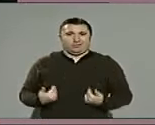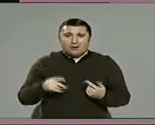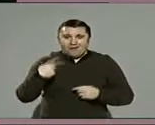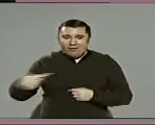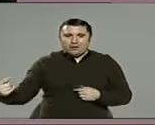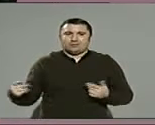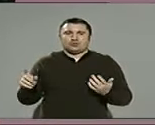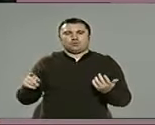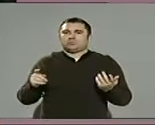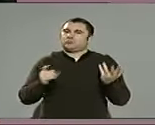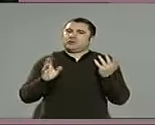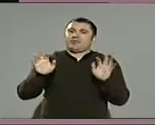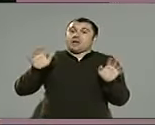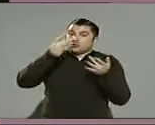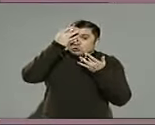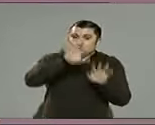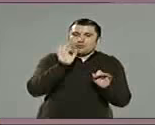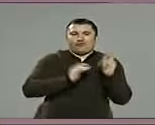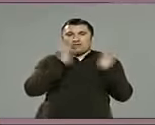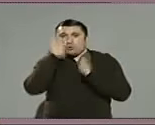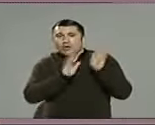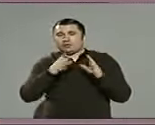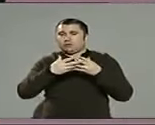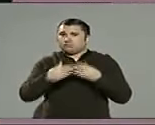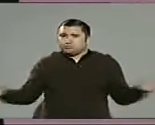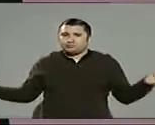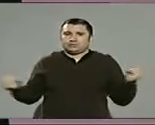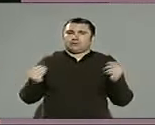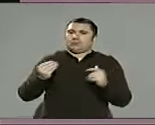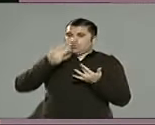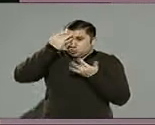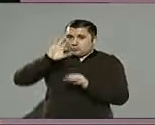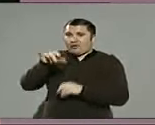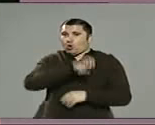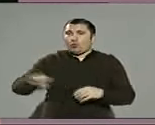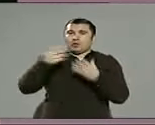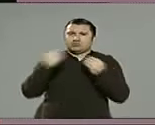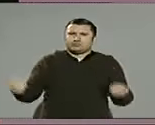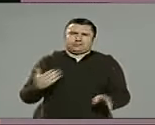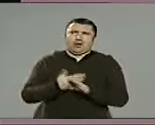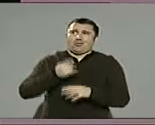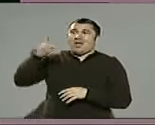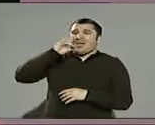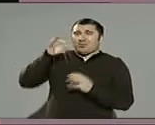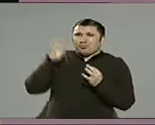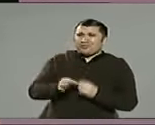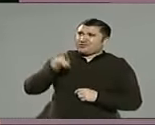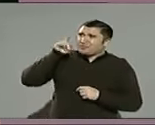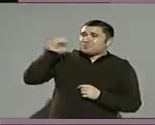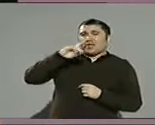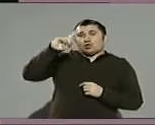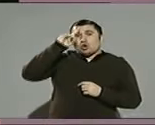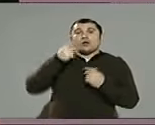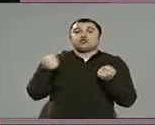die Demokratie und für Europa verlieren. Und deswegen ist es verheerend, dass ausgerechnet die deutsche Bundesregierung die